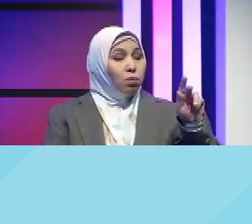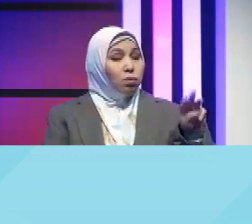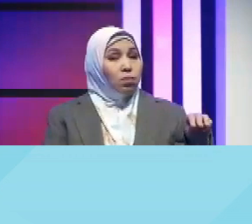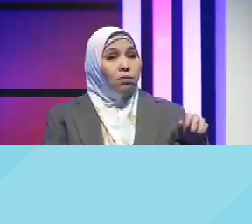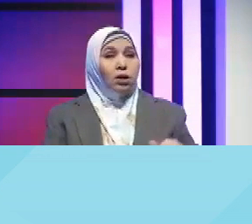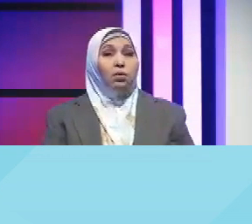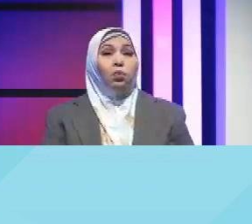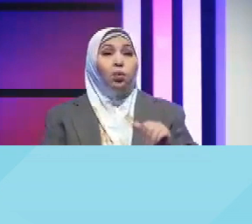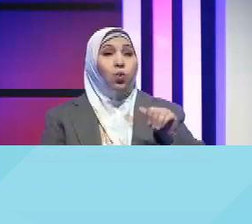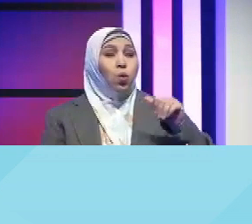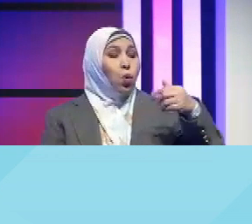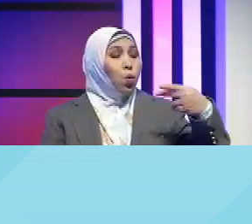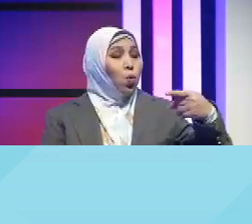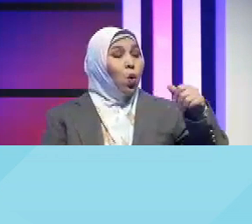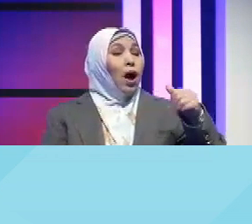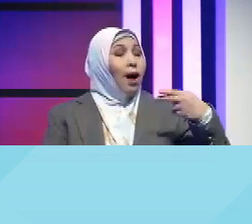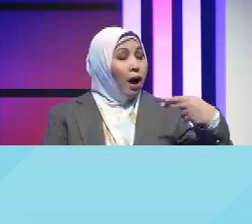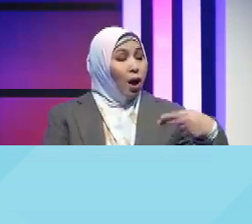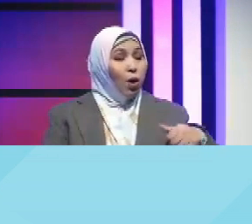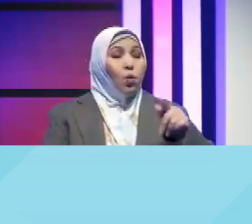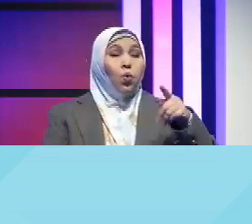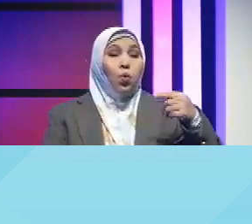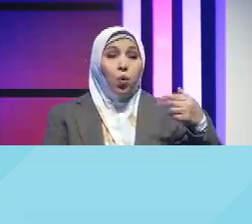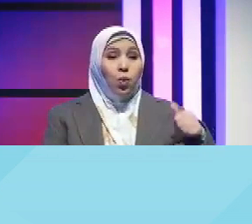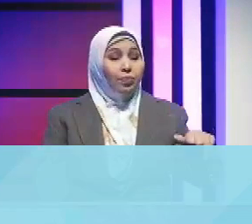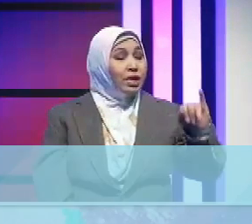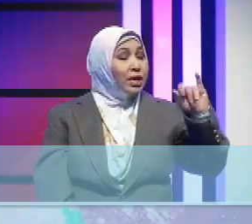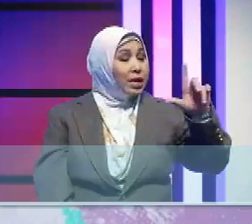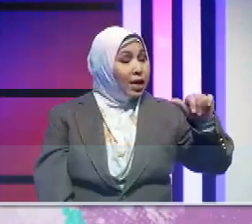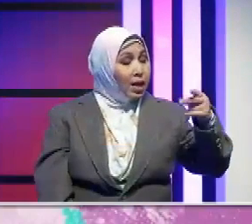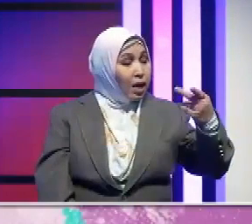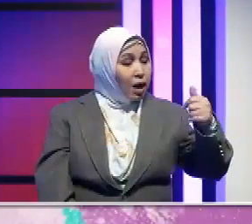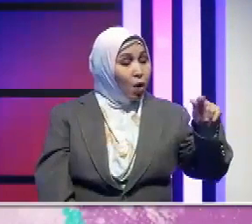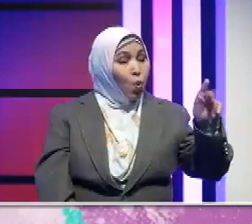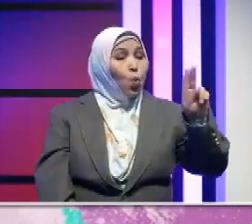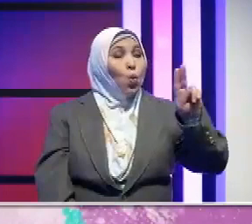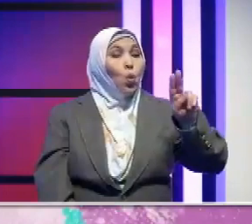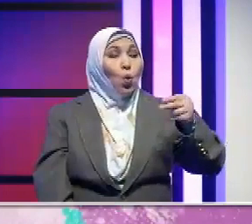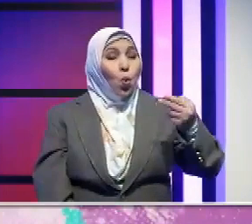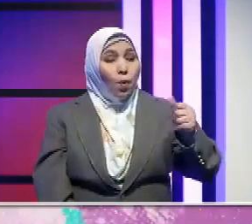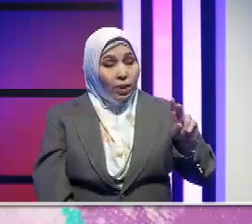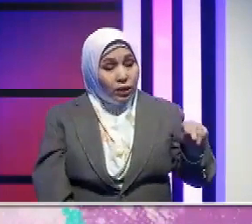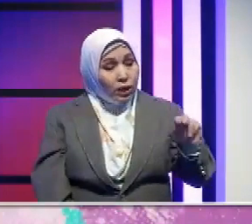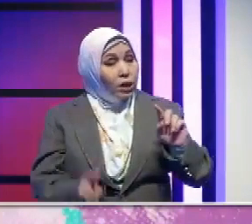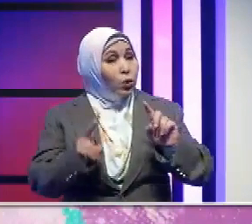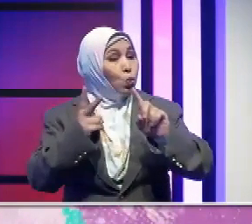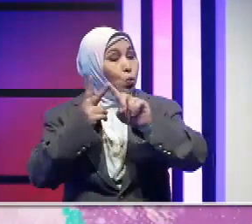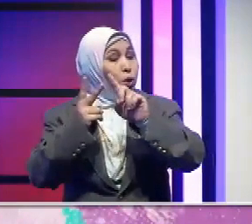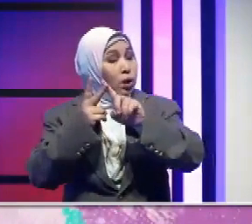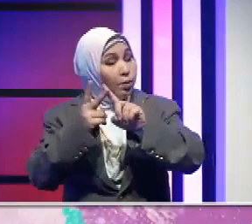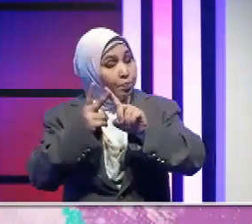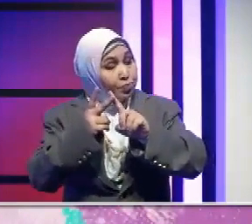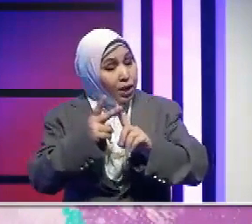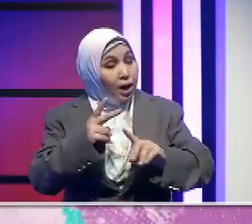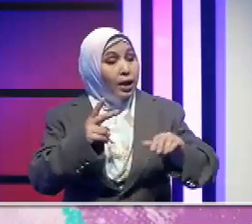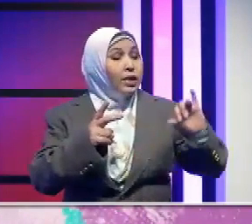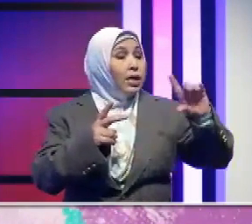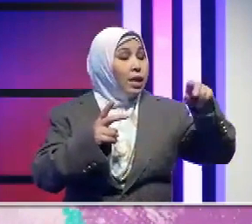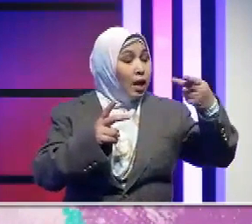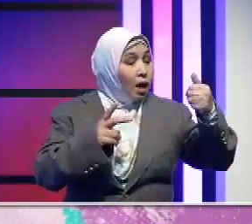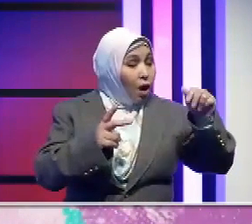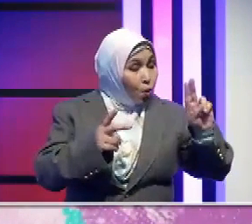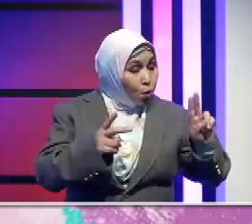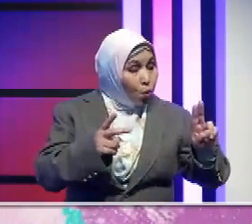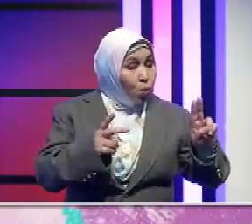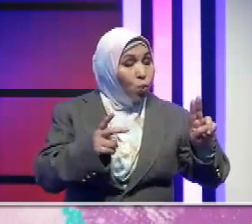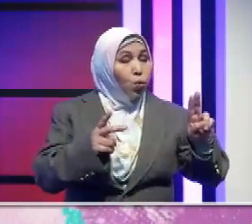hukum hukum ha. Lepas tu ilahu yang kedua, ilahu,